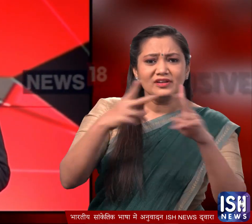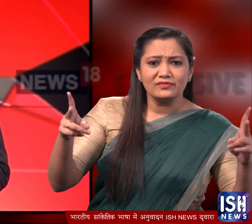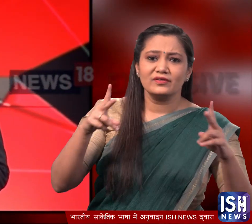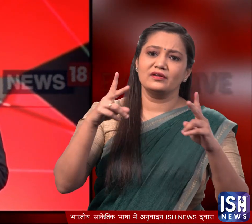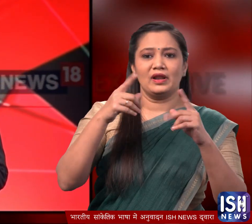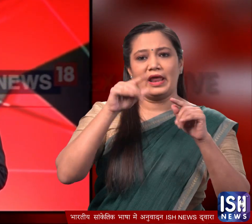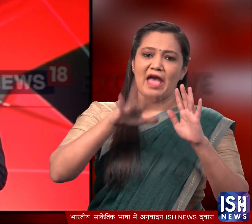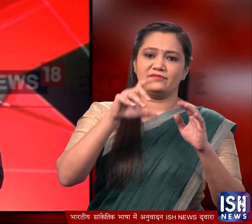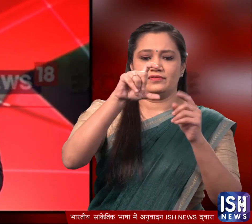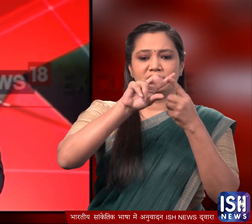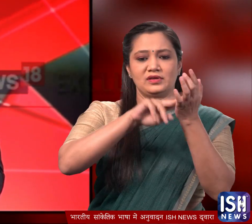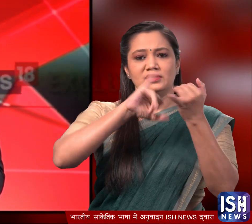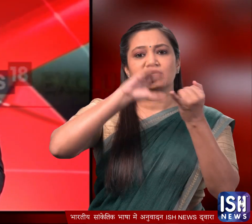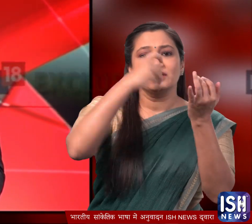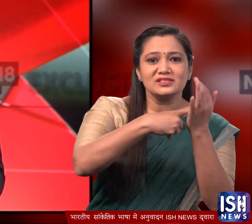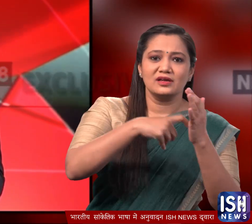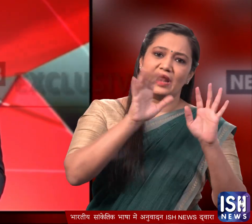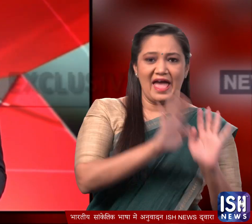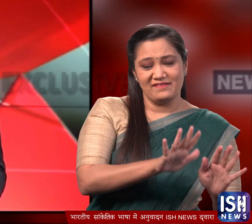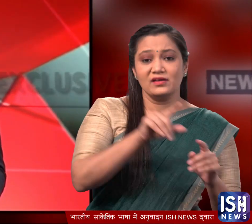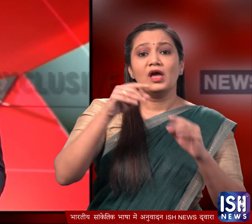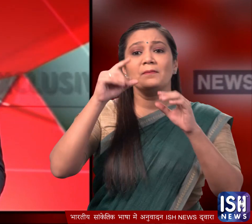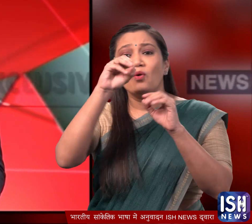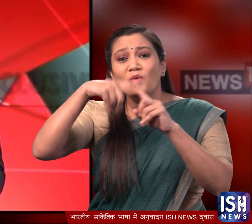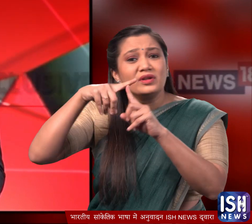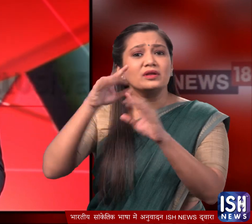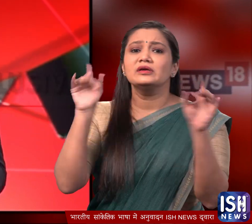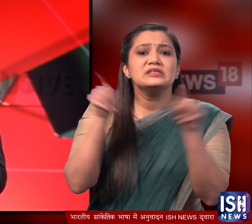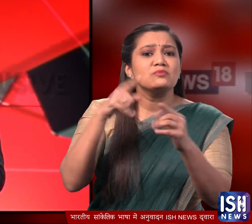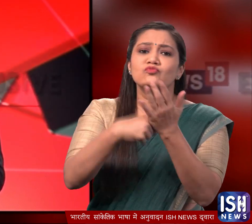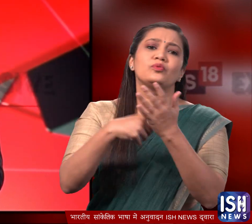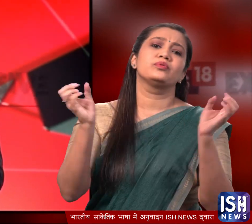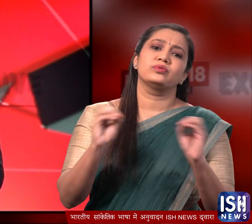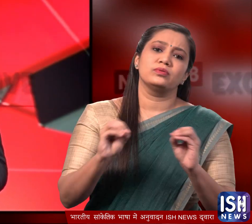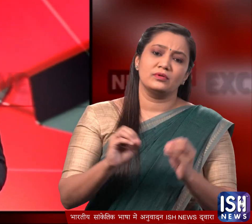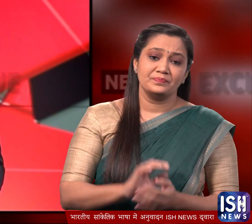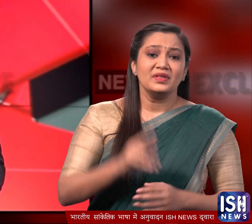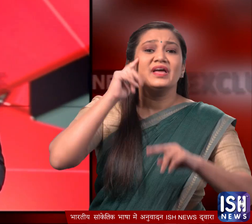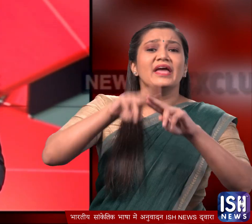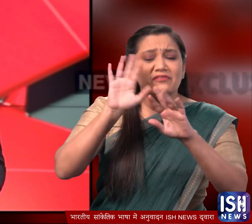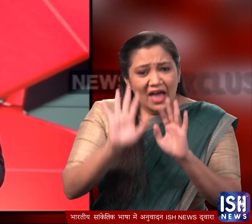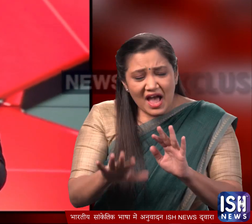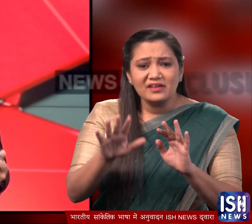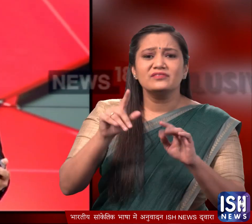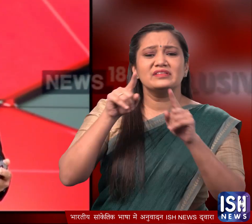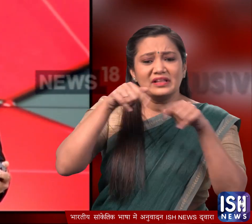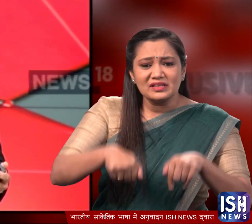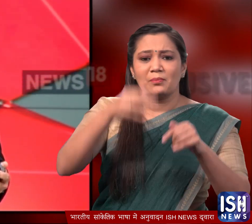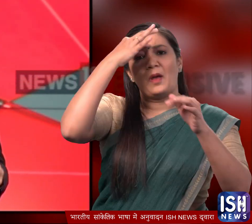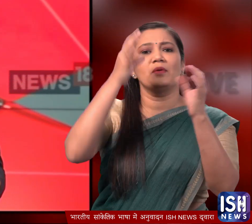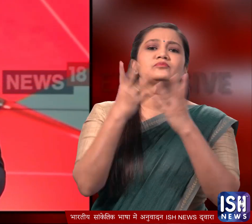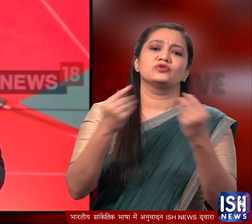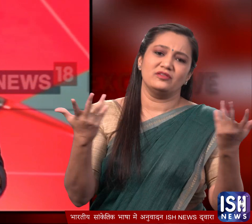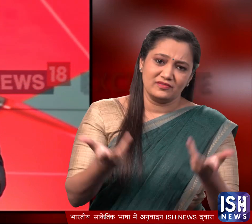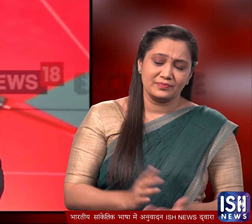ऐसे विवाद से बचने के लिए सेंसर बोर्ड है, लेकिन डिजिटल प्लेटफॉर्म पर दिखाई जाने वाली वेब सीरीज के लिए ऐसी कोई व्यवस्था नहीं होती तो शायद तांडव